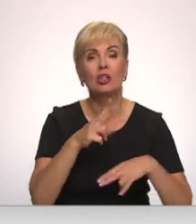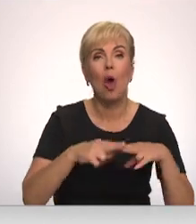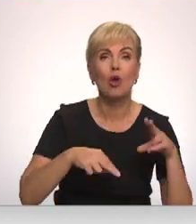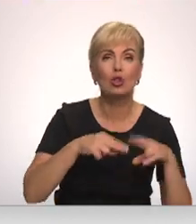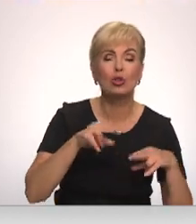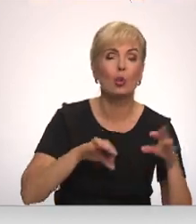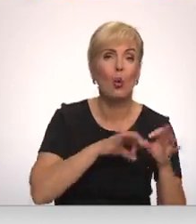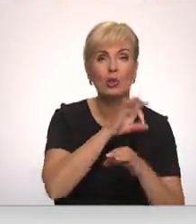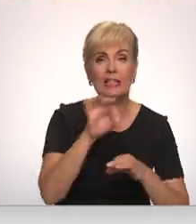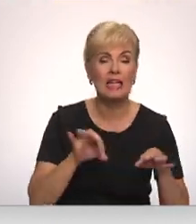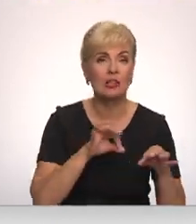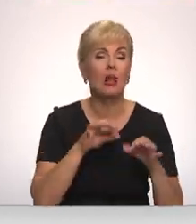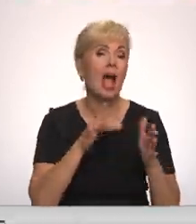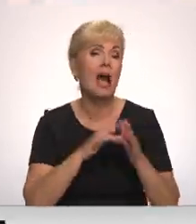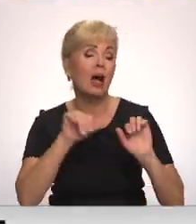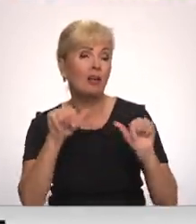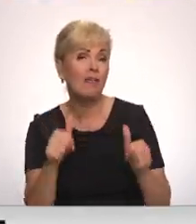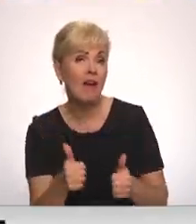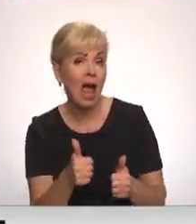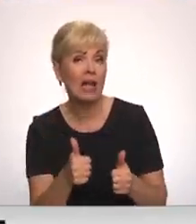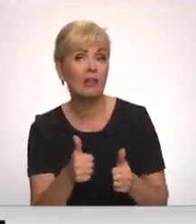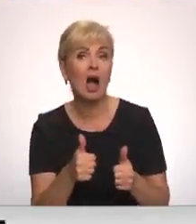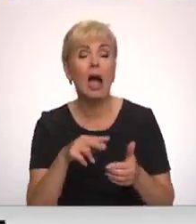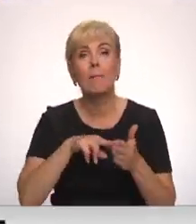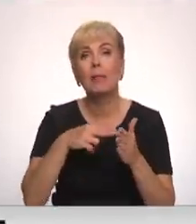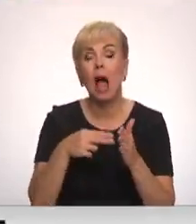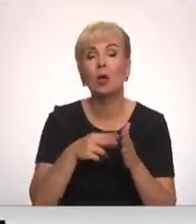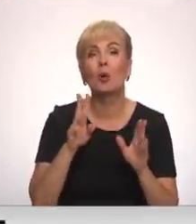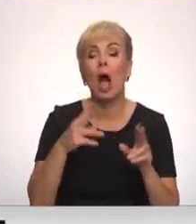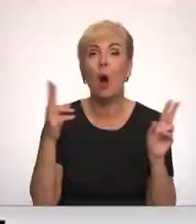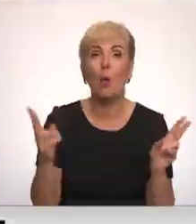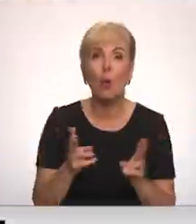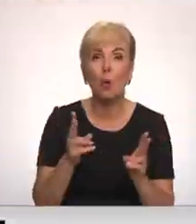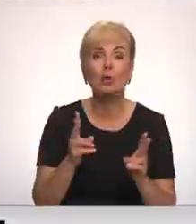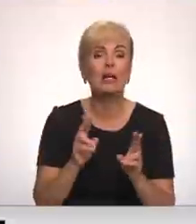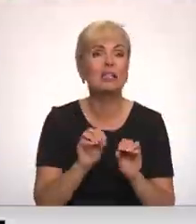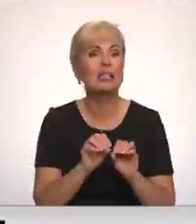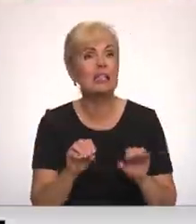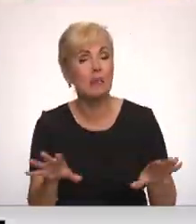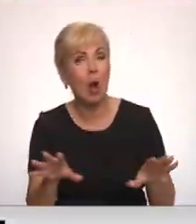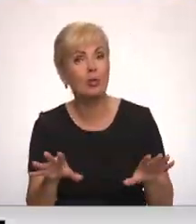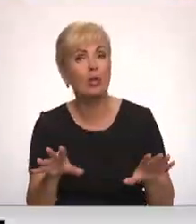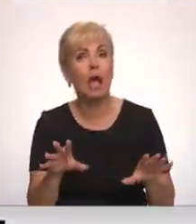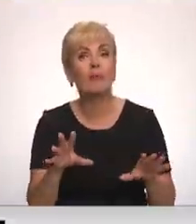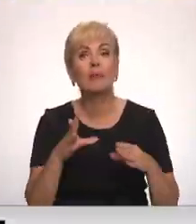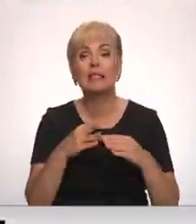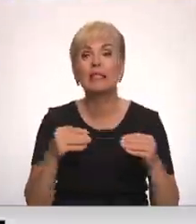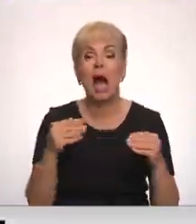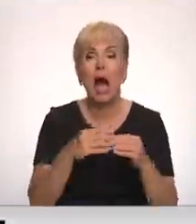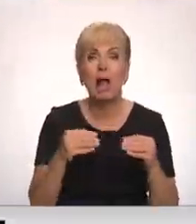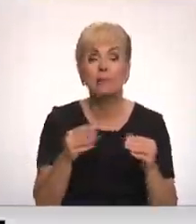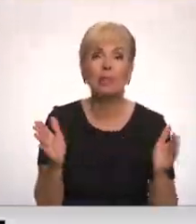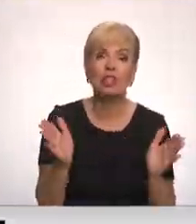kā veids, kādā veidā viņi ir uzbūvēti, ir bišķiet jāplāno, kā tā uguns pārvietosies, cik cieši salmus notin,